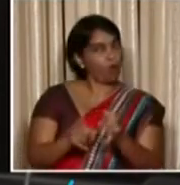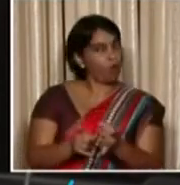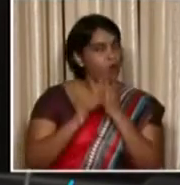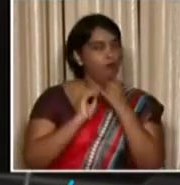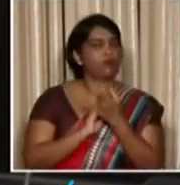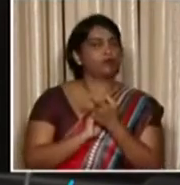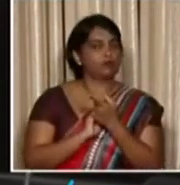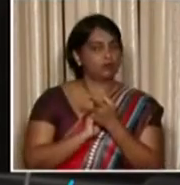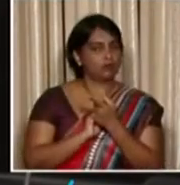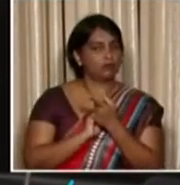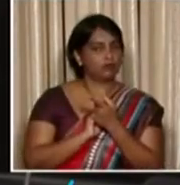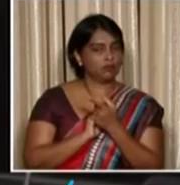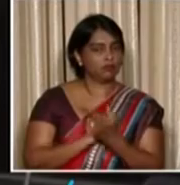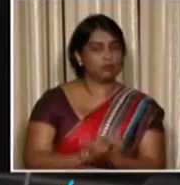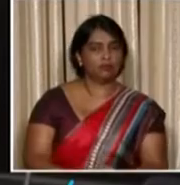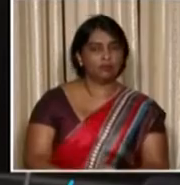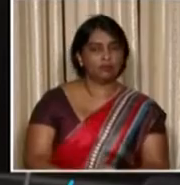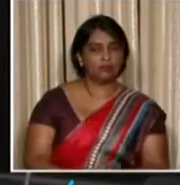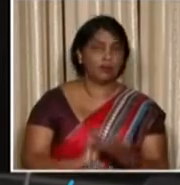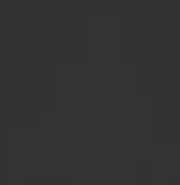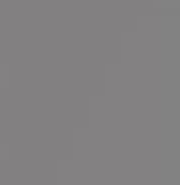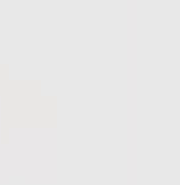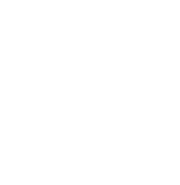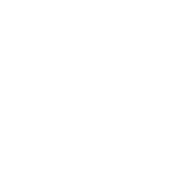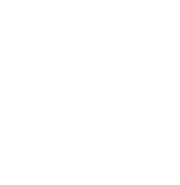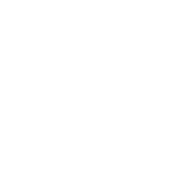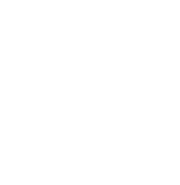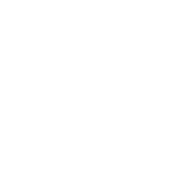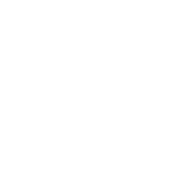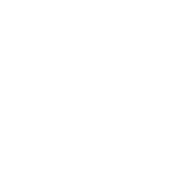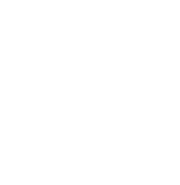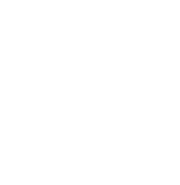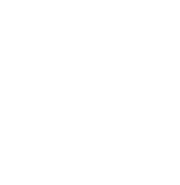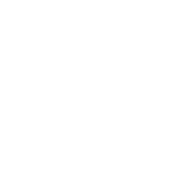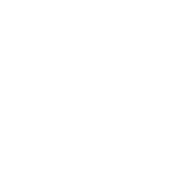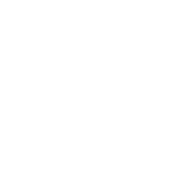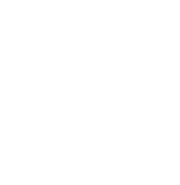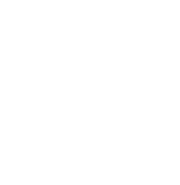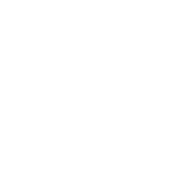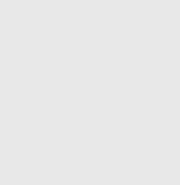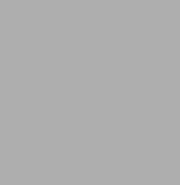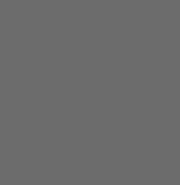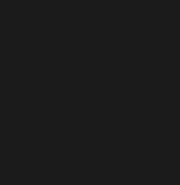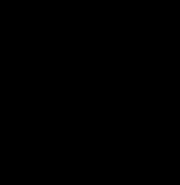ඒක මගේ පුද්ගලික මතය asianmirror.lk